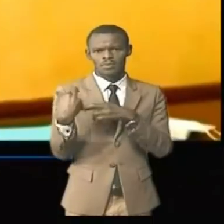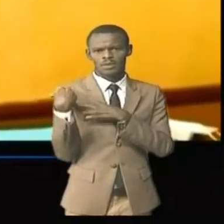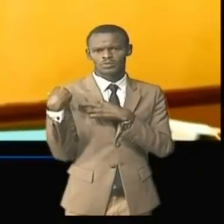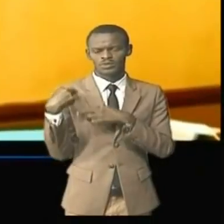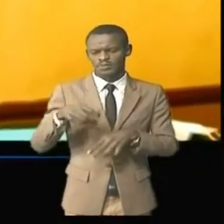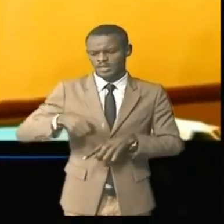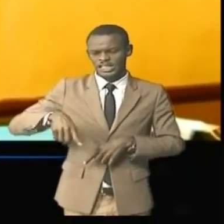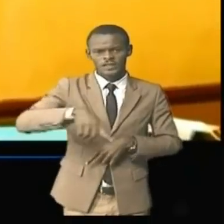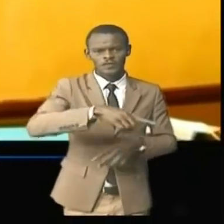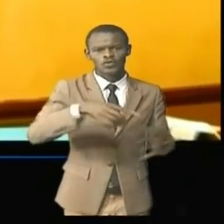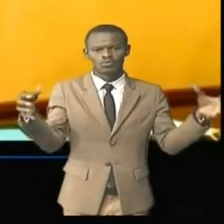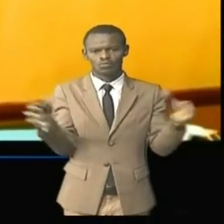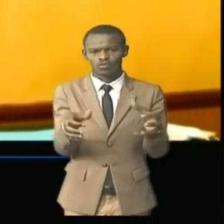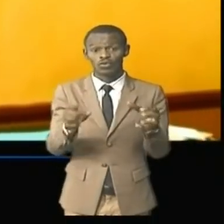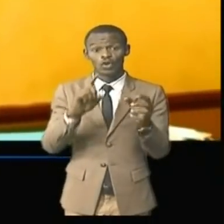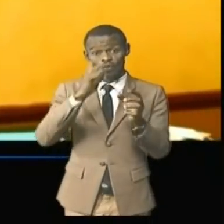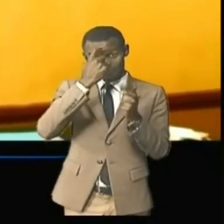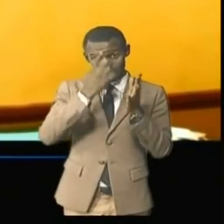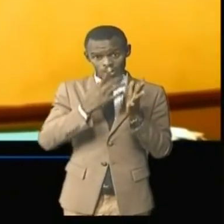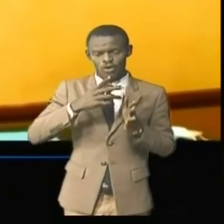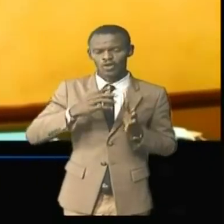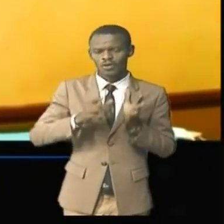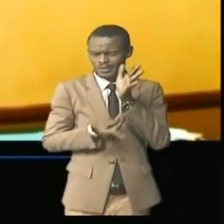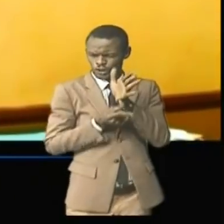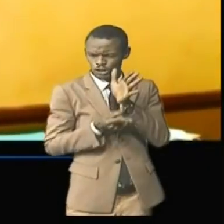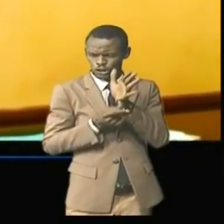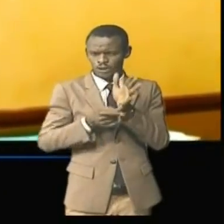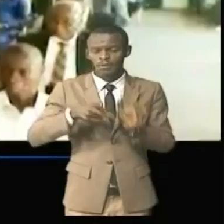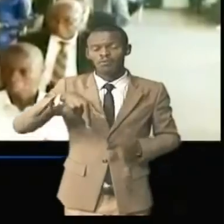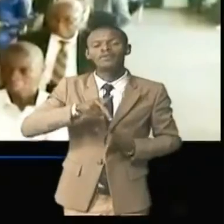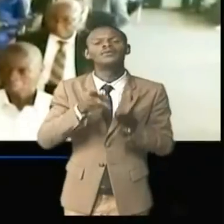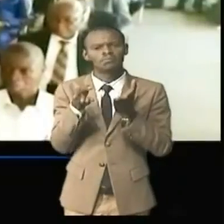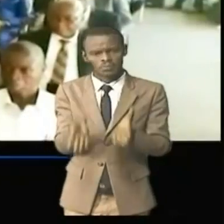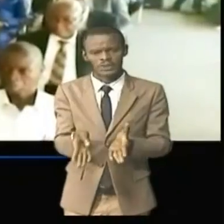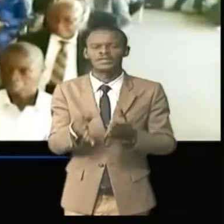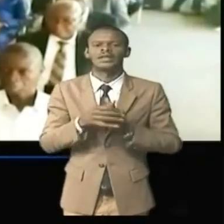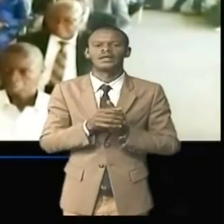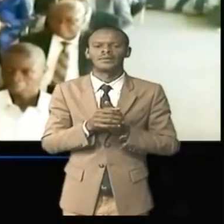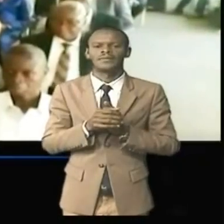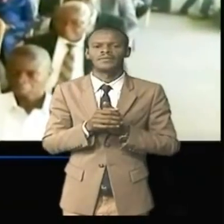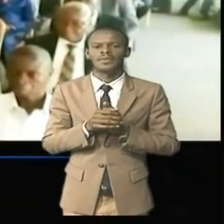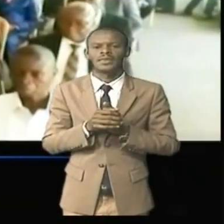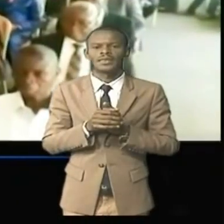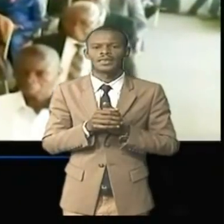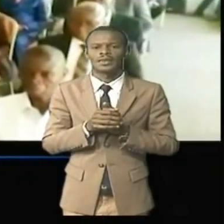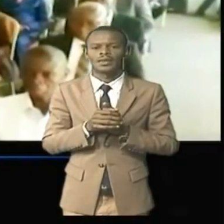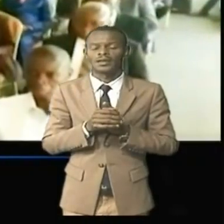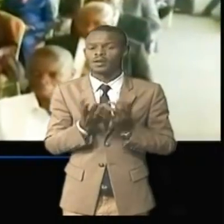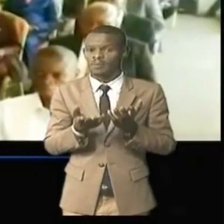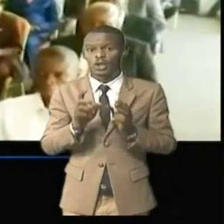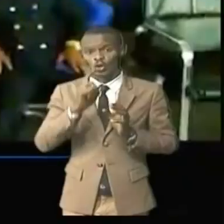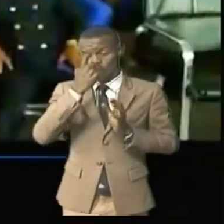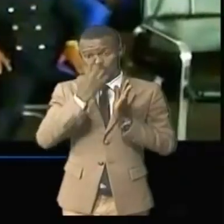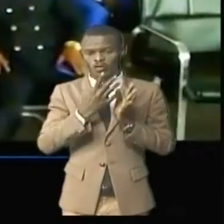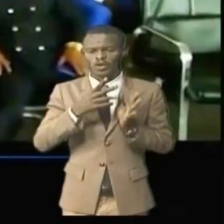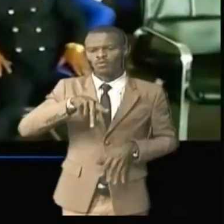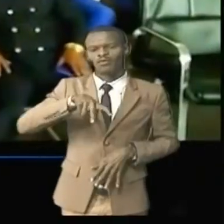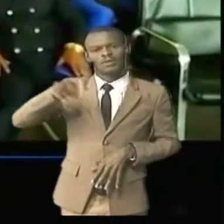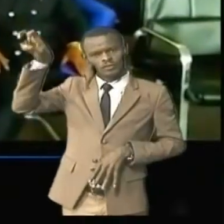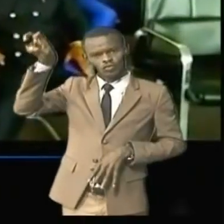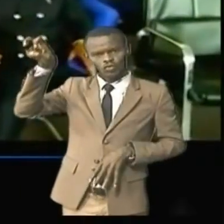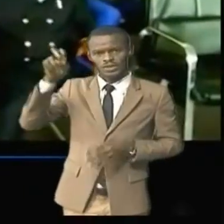par le vice-gouverneur de province, Félicien Kiwaï, au nom de son titulaire en mission, dans l'idéal de permettre au gouvernement de la